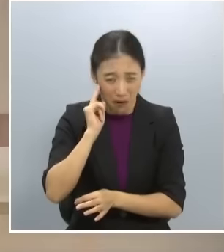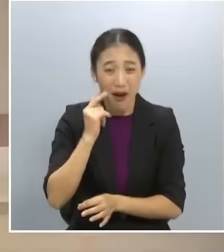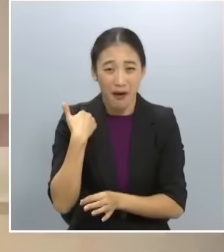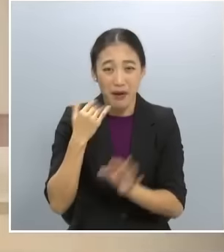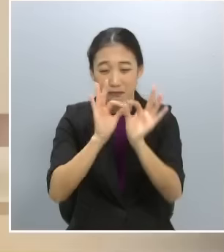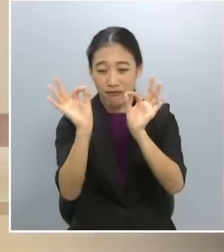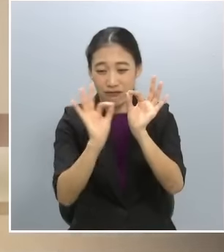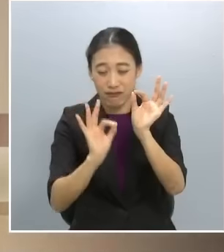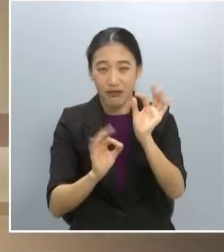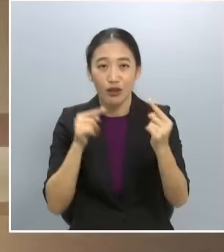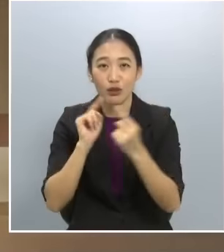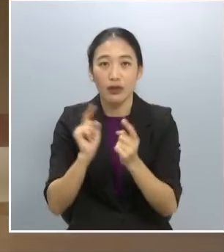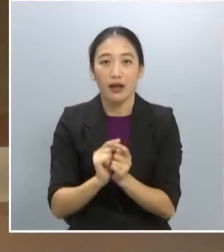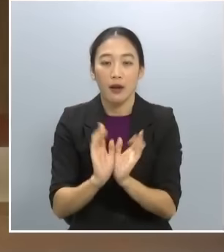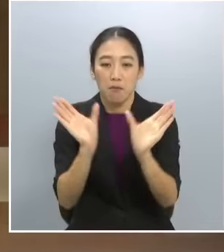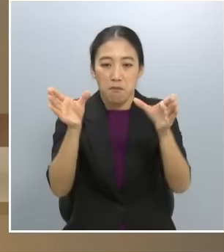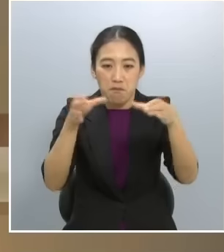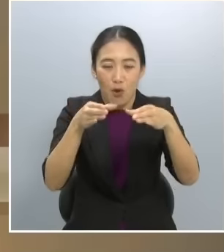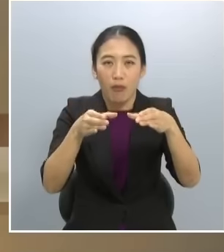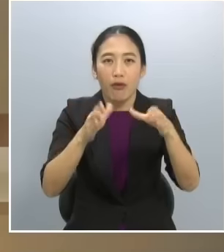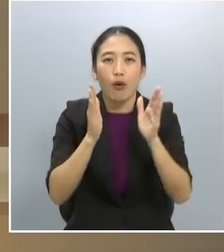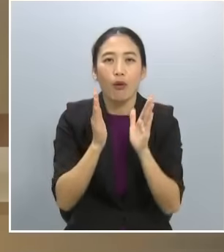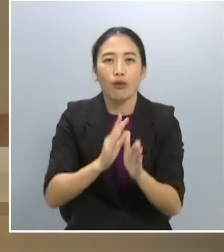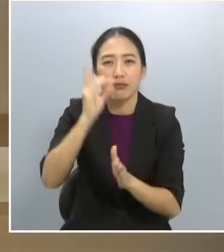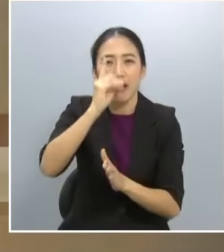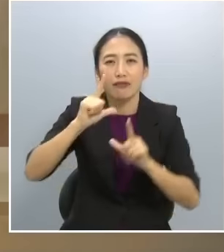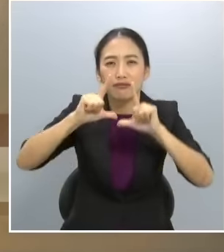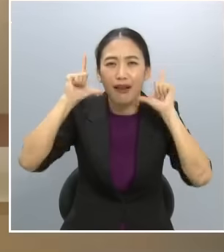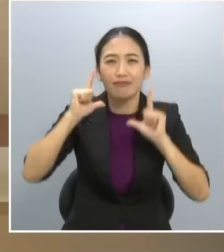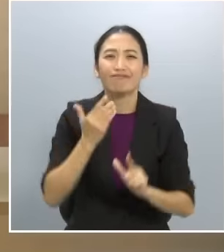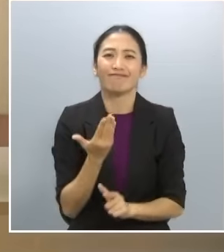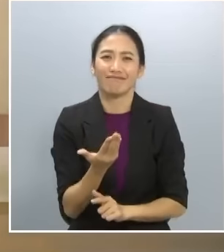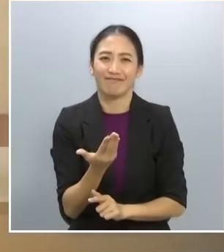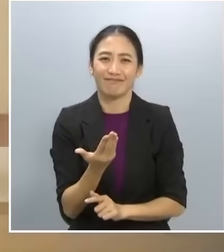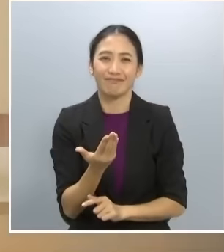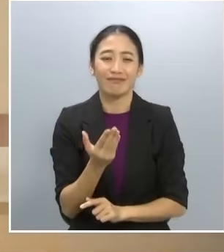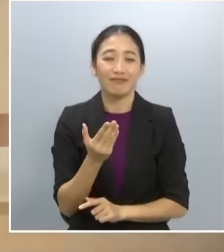ไหน คือมันอยู่ในหมวดเซเลบริตี้บนเว็บไซต์ของไทม์อะค่ะ